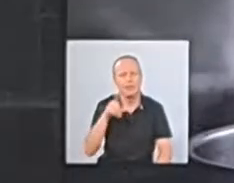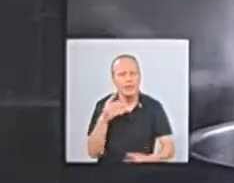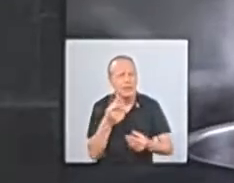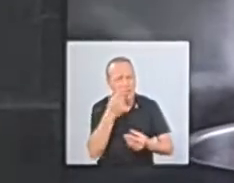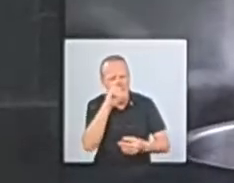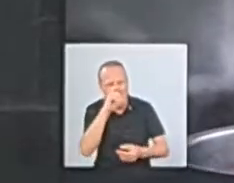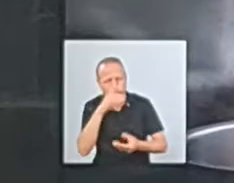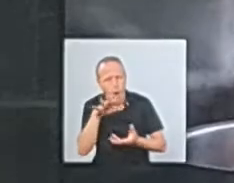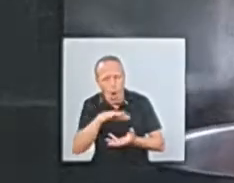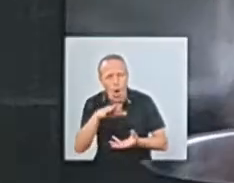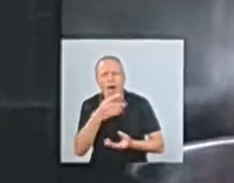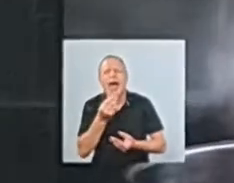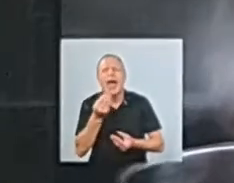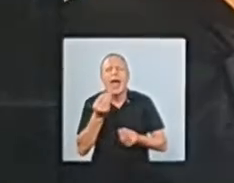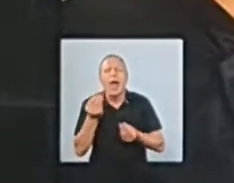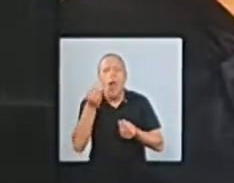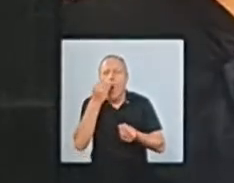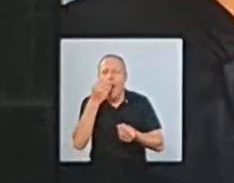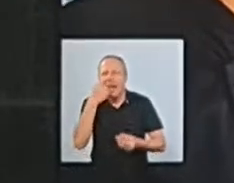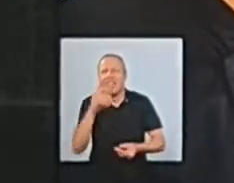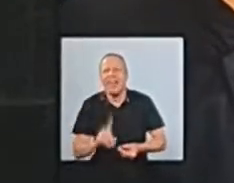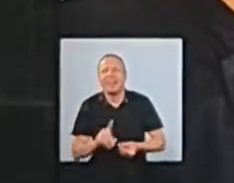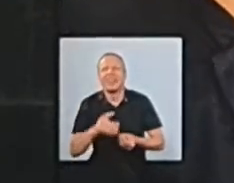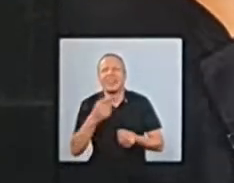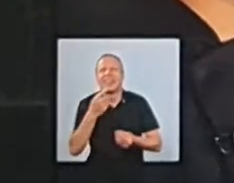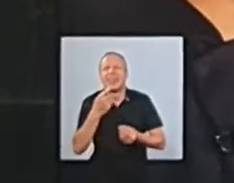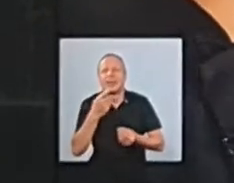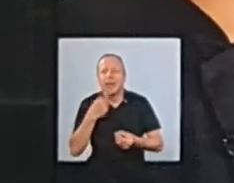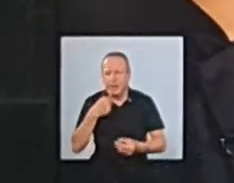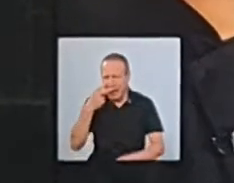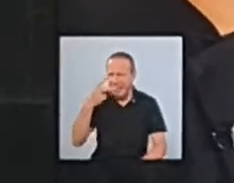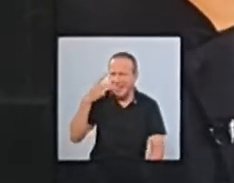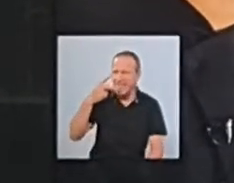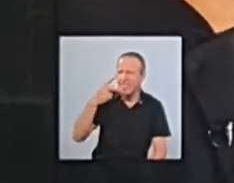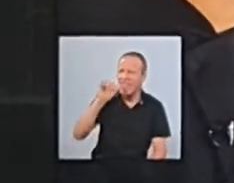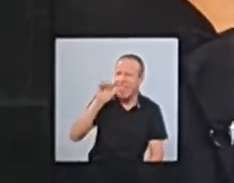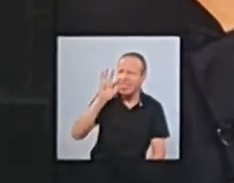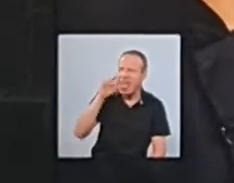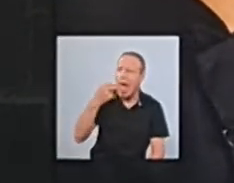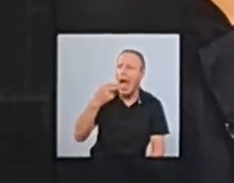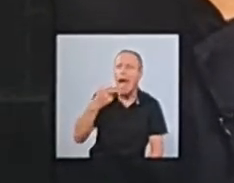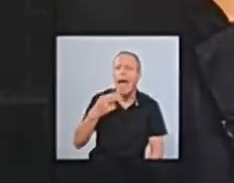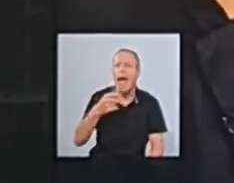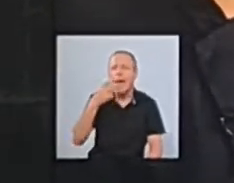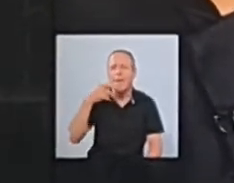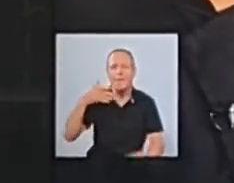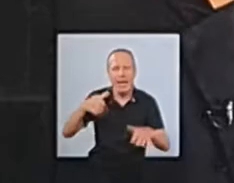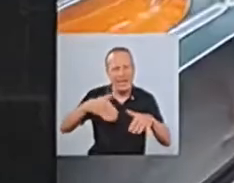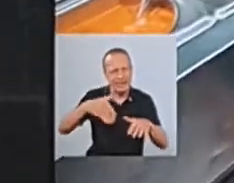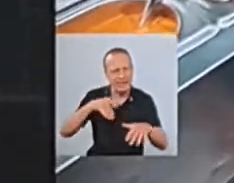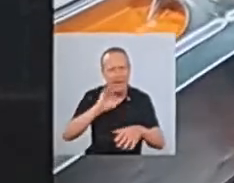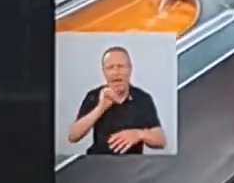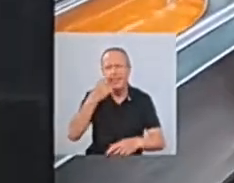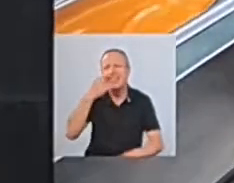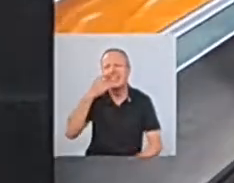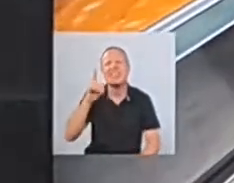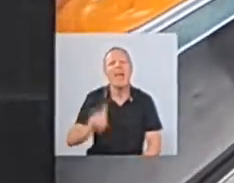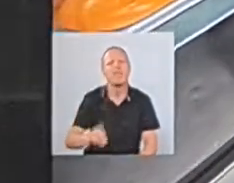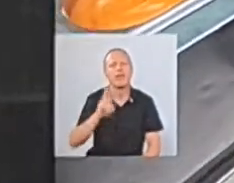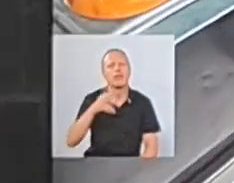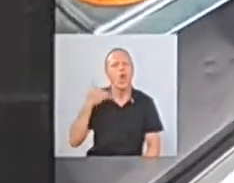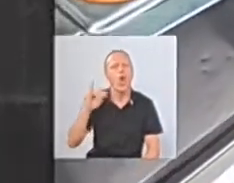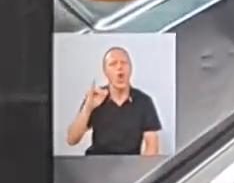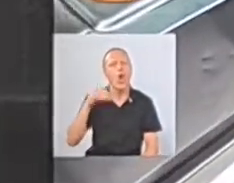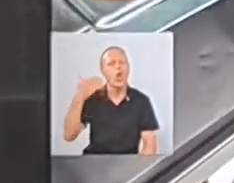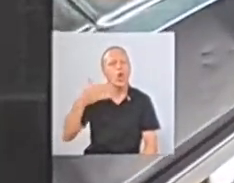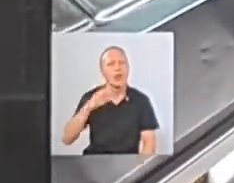קטנטנים, מאוד מאוד מאוד. ראיתי פה איזה פתע ככה במדיר הסביעת המחרות, שזה הכי יווני שיכול להיות. ומה אתה מביא מהאבינים